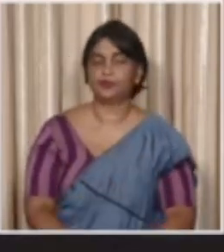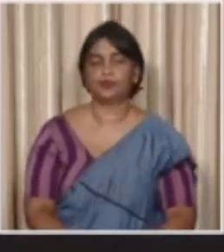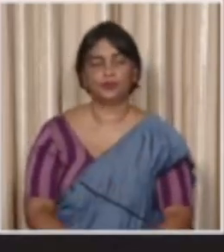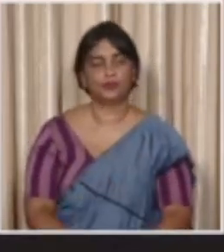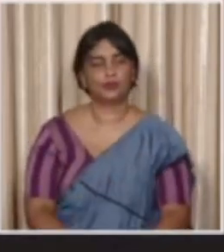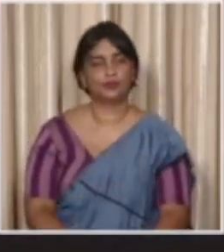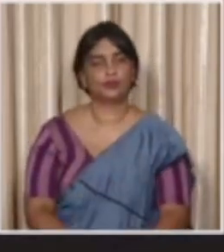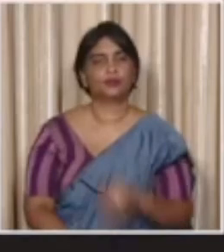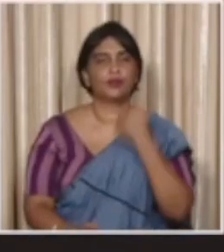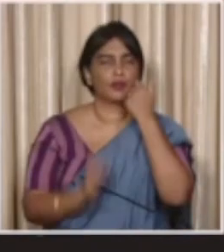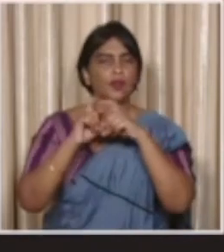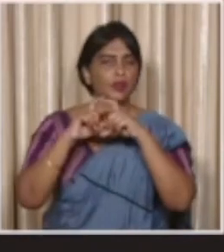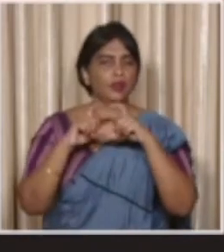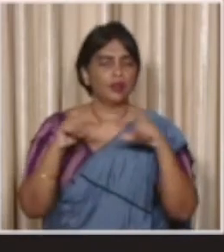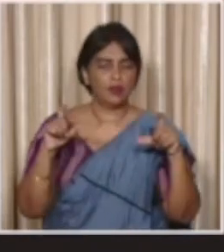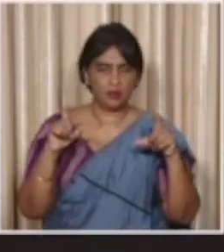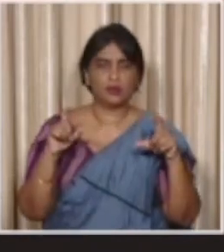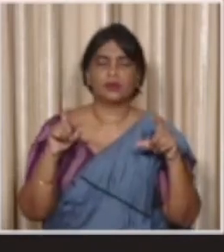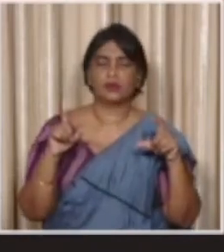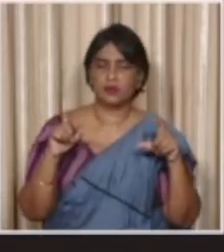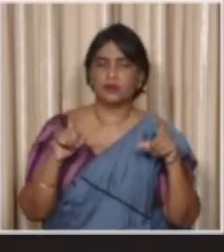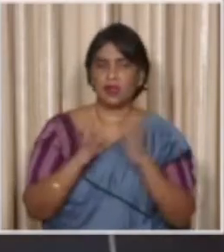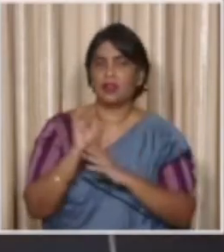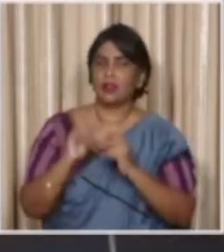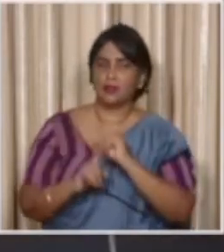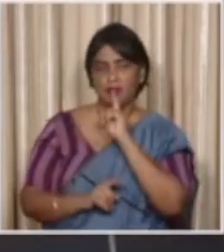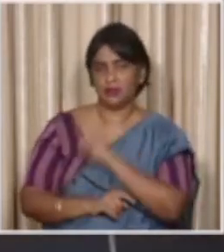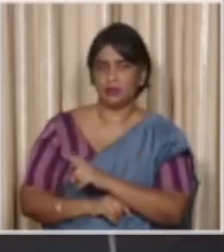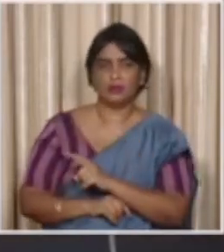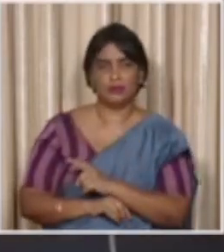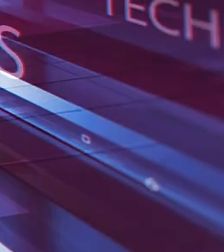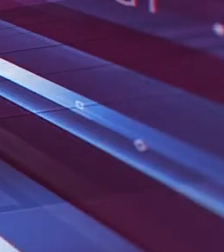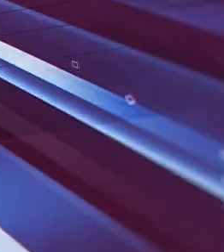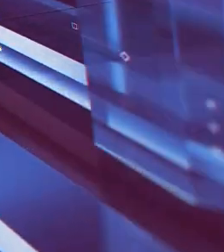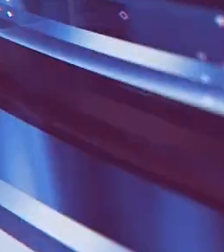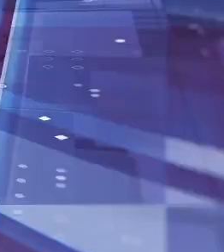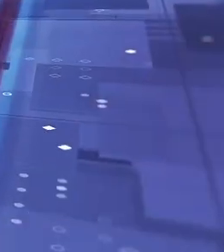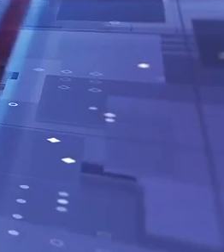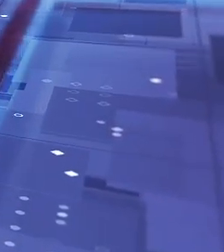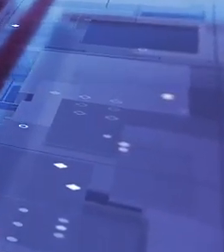ඇඳුම්පත් සම්බන්ධයෙන් මහජනතාවට ඇමතුමාටත් මම ඒක යොමු කරන්නම් පිළිතුරක් සපයන්නේ.